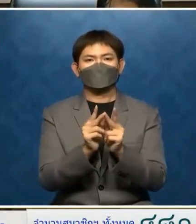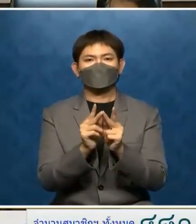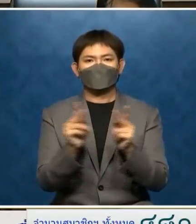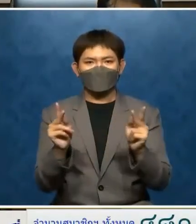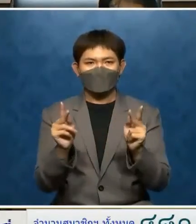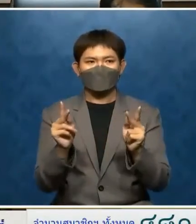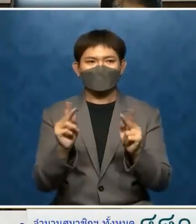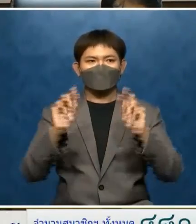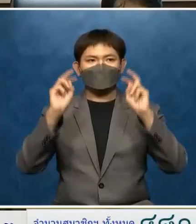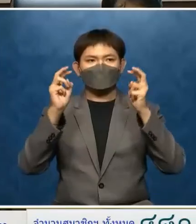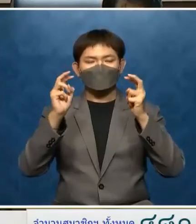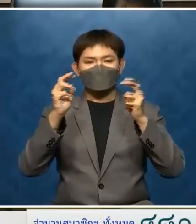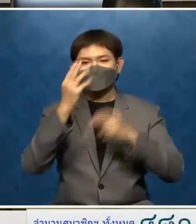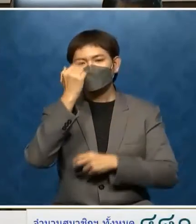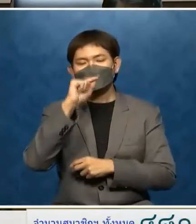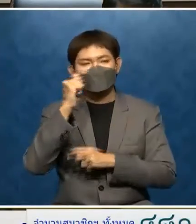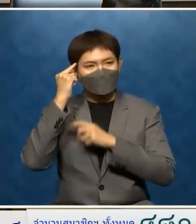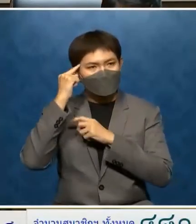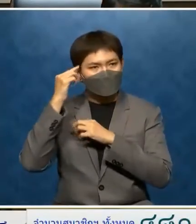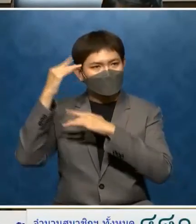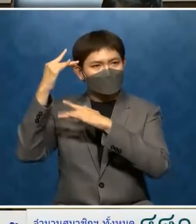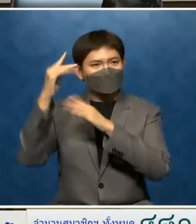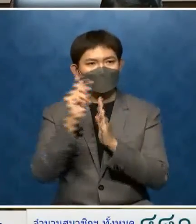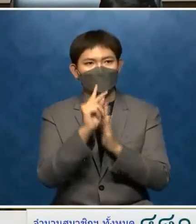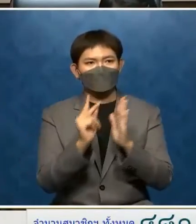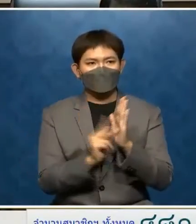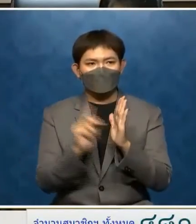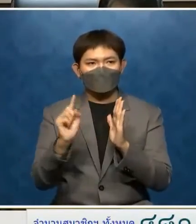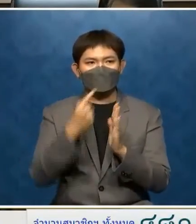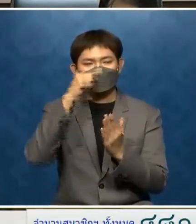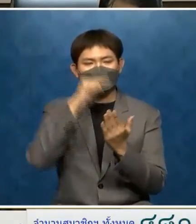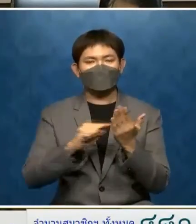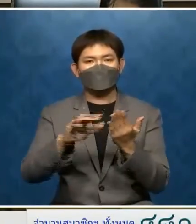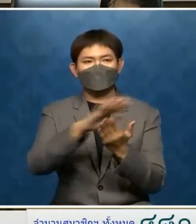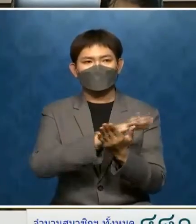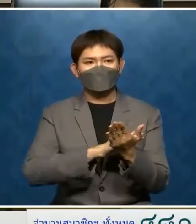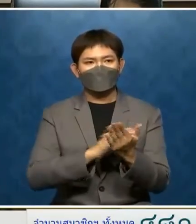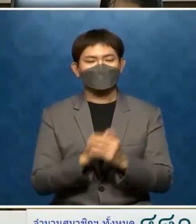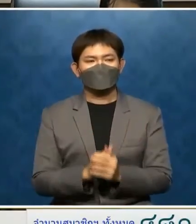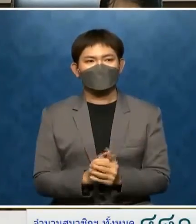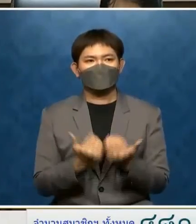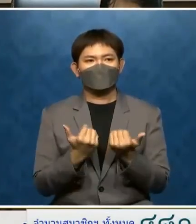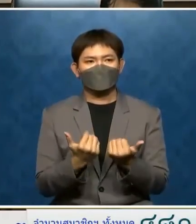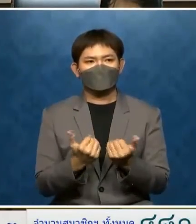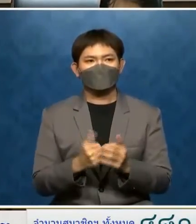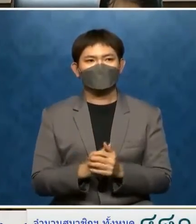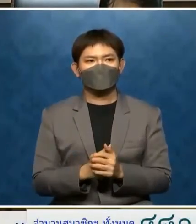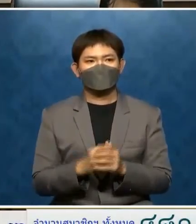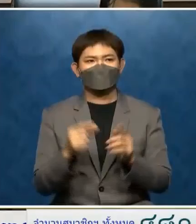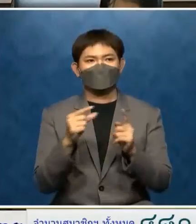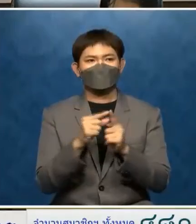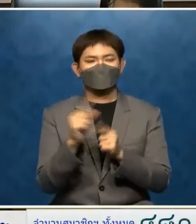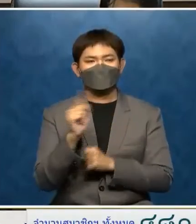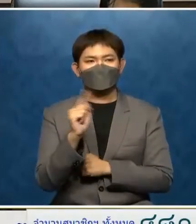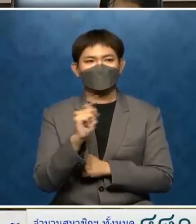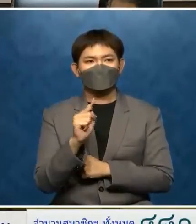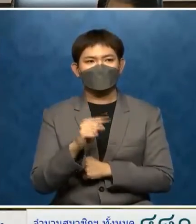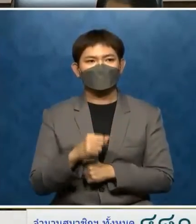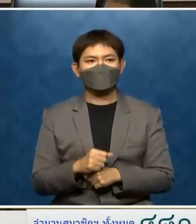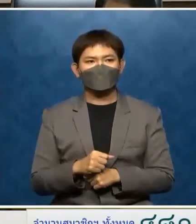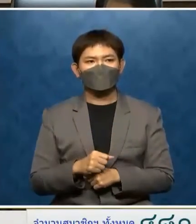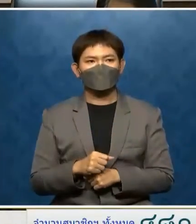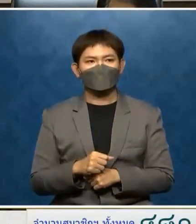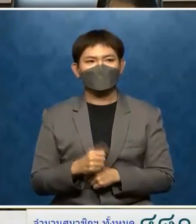ในเรื่องนี้ซึเป็ความหวังของกฎหมายใหม่ของประเทศไยคงจะลบคำที่สื่อจากไทยลด